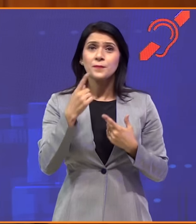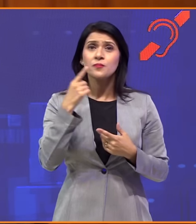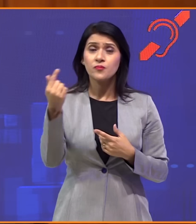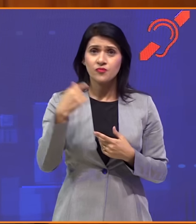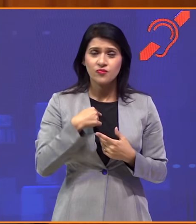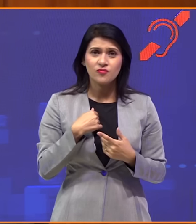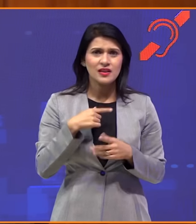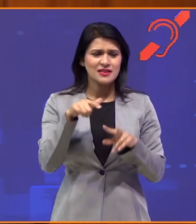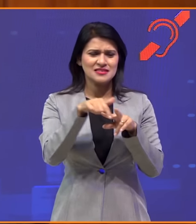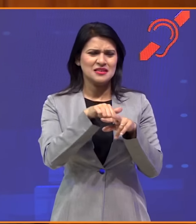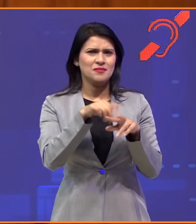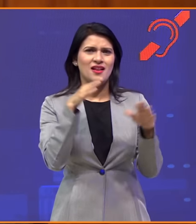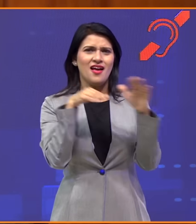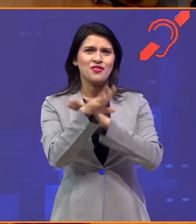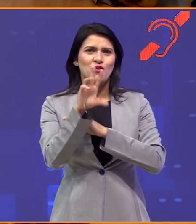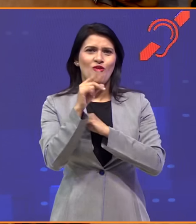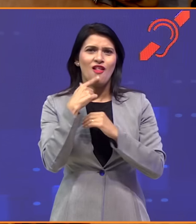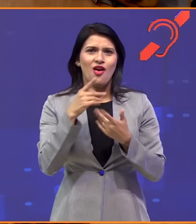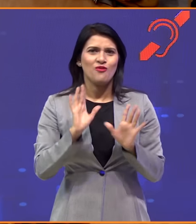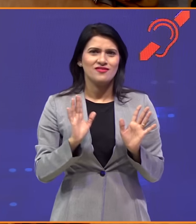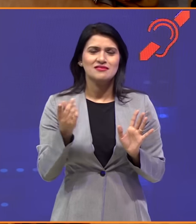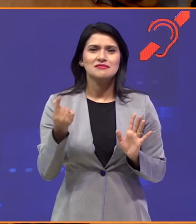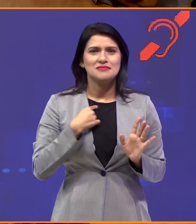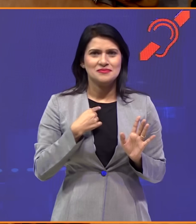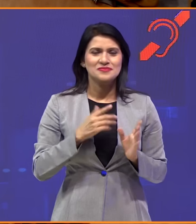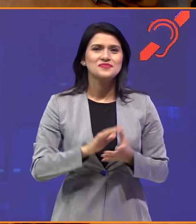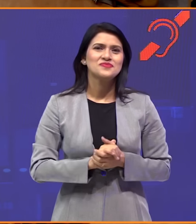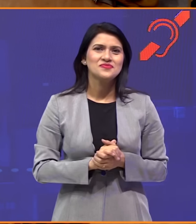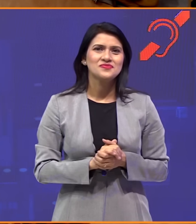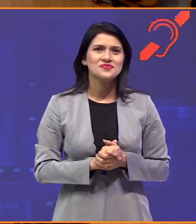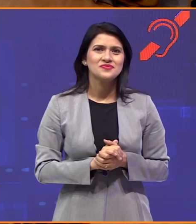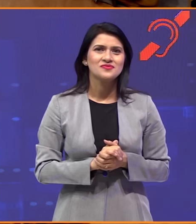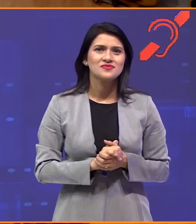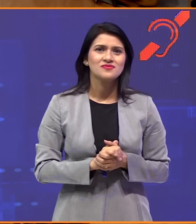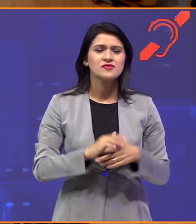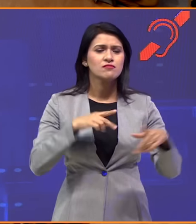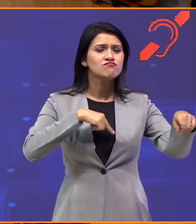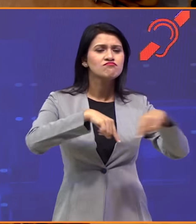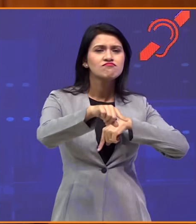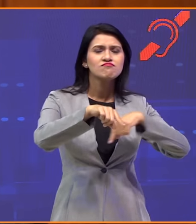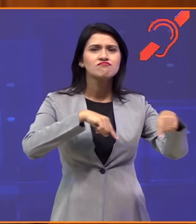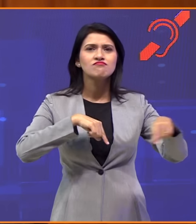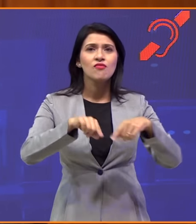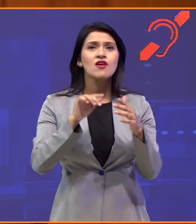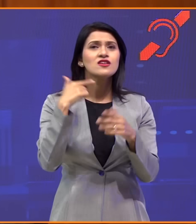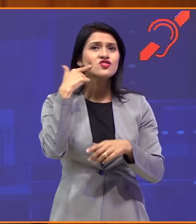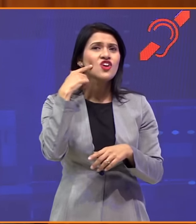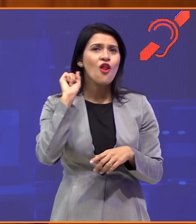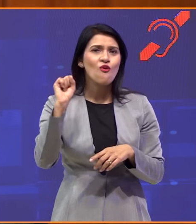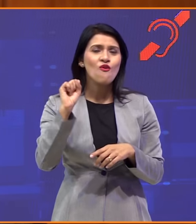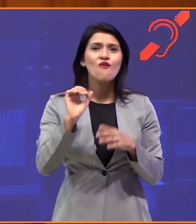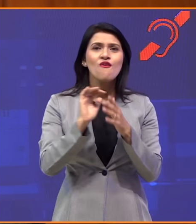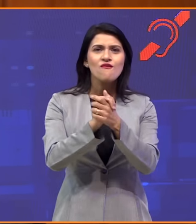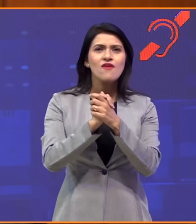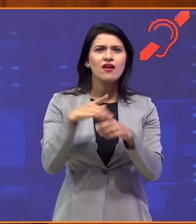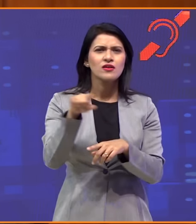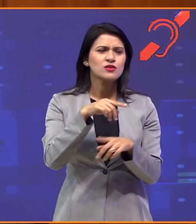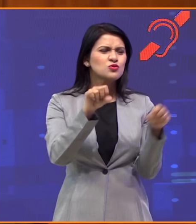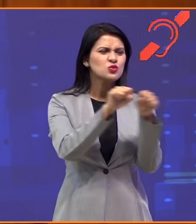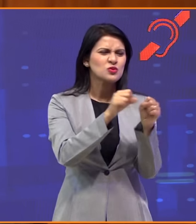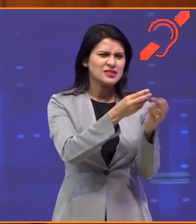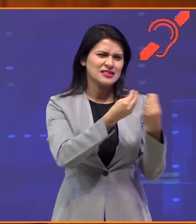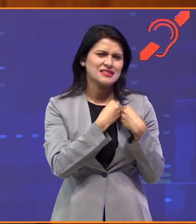यार ये चप्पल वाले को तो अलाउड नहीं करेंगे हम तो लॉबी में घूम घूम के शाहरुख और उसके दोस्त जो हैं किसी से जूता उधार